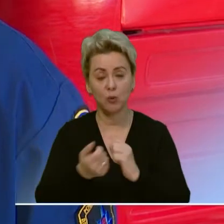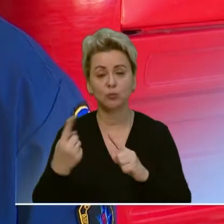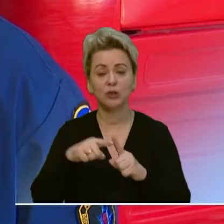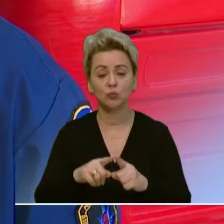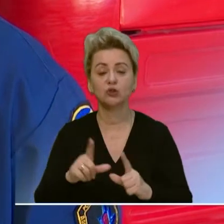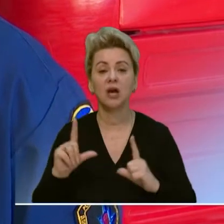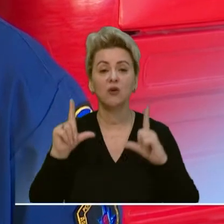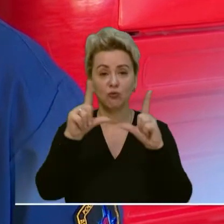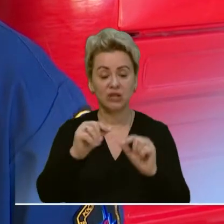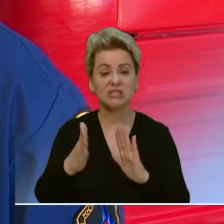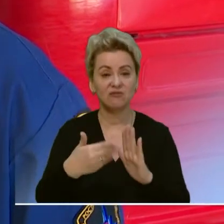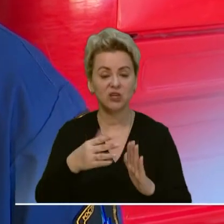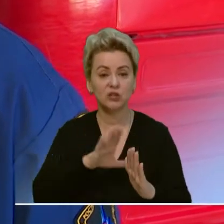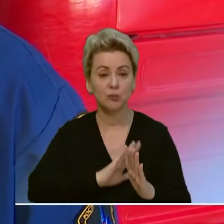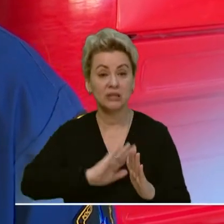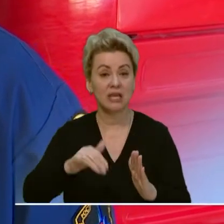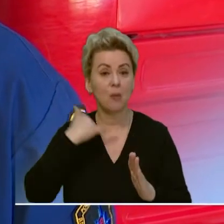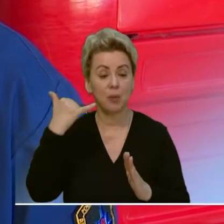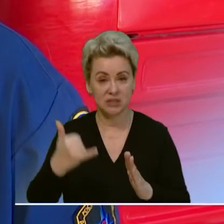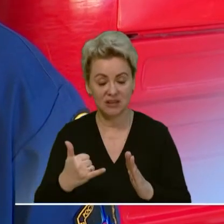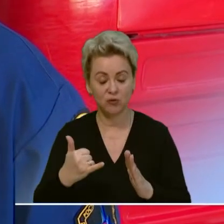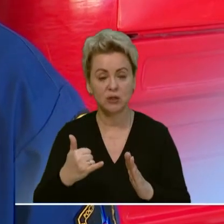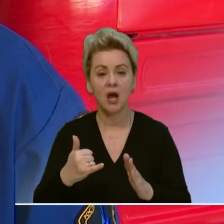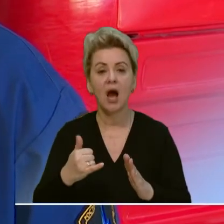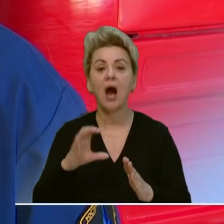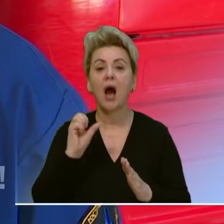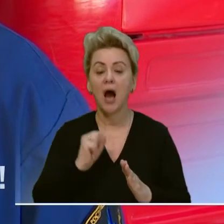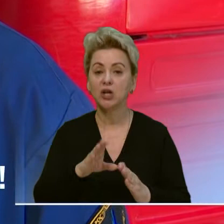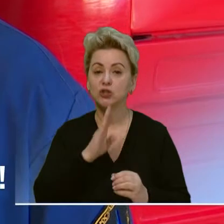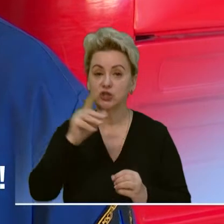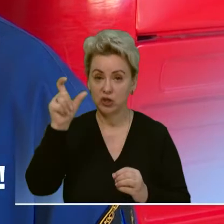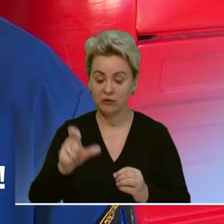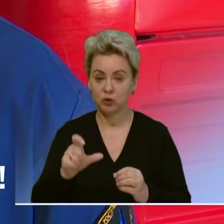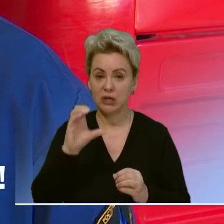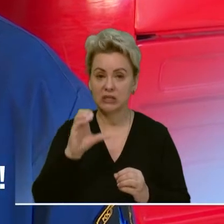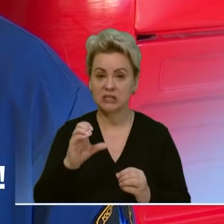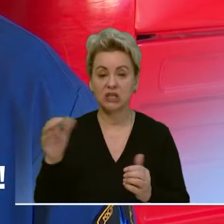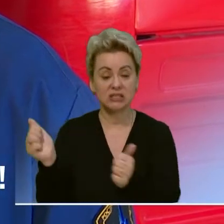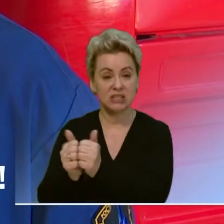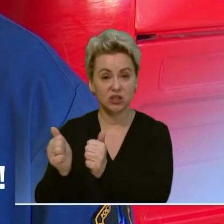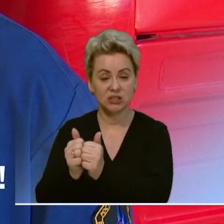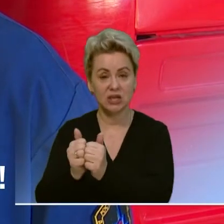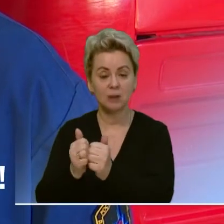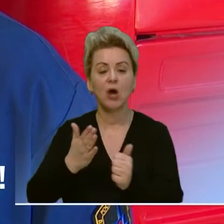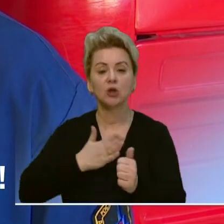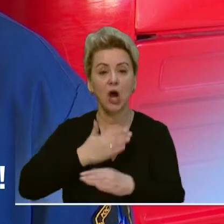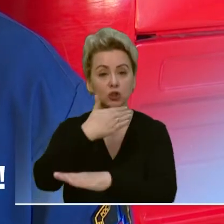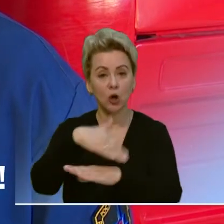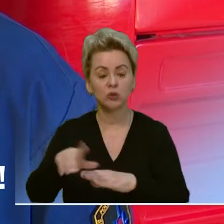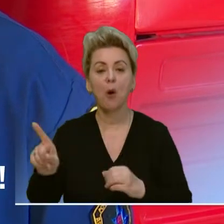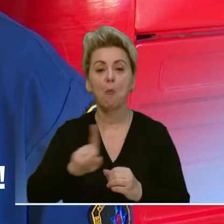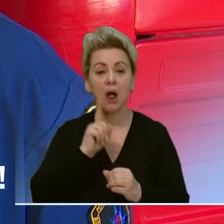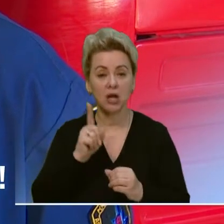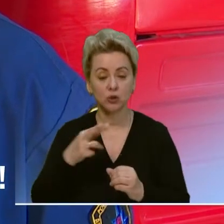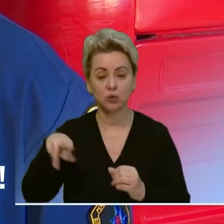этот выезд был не по телефону, нам поступил сигнал, а девушка с соседней, ну, даже с нашей улицы,